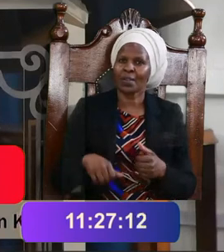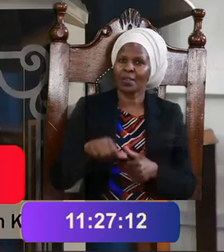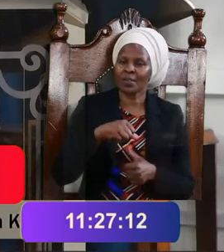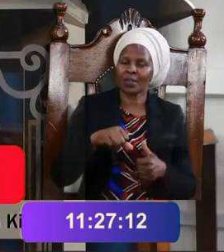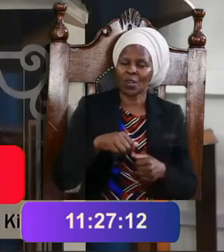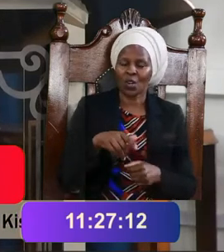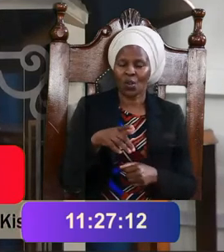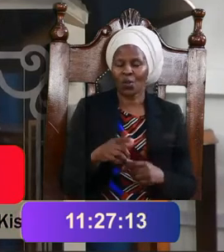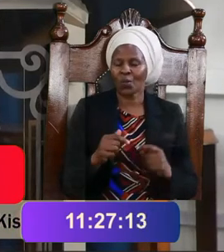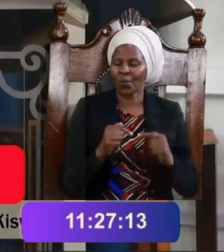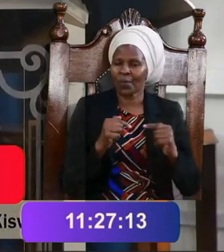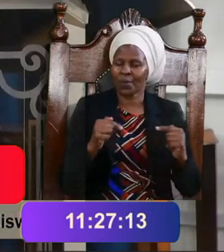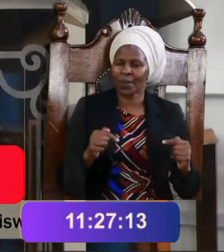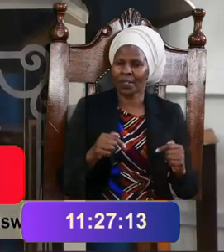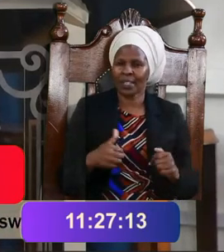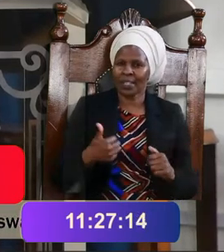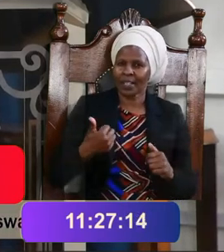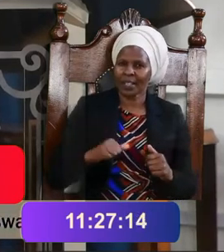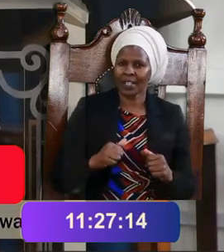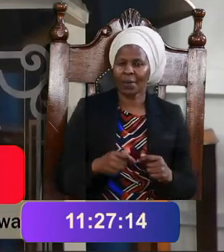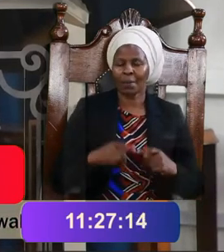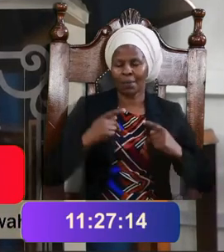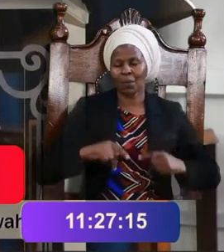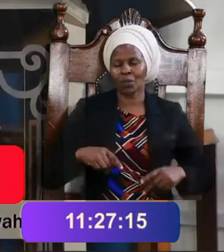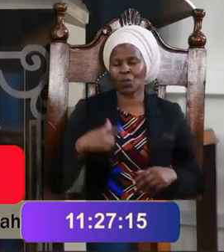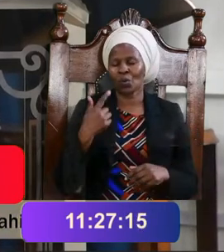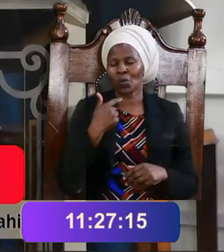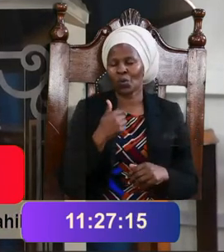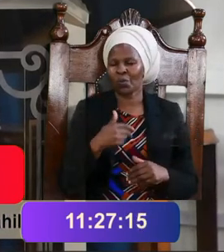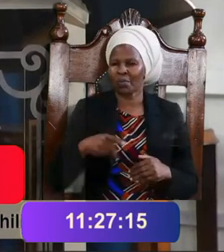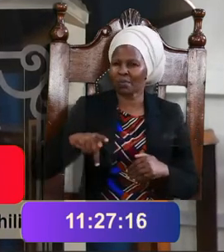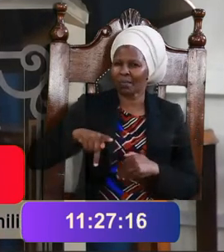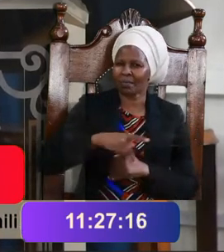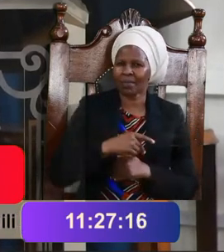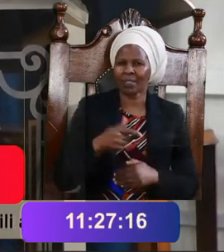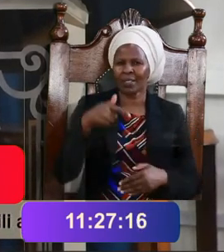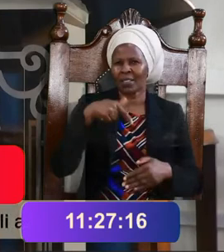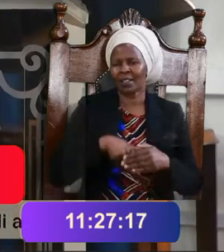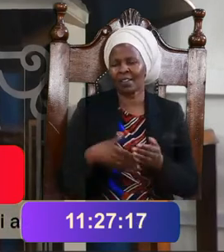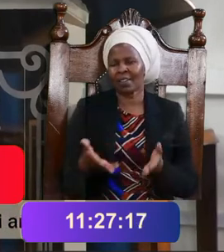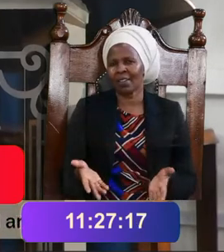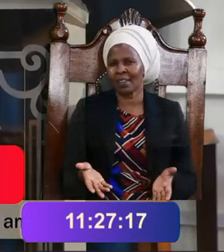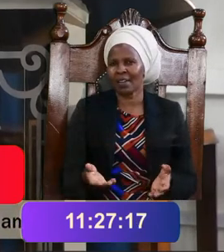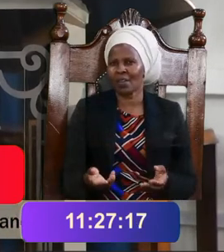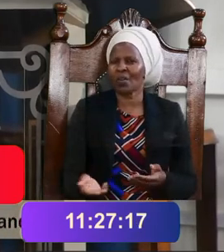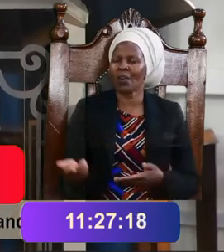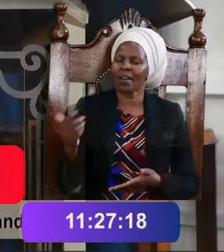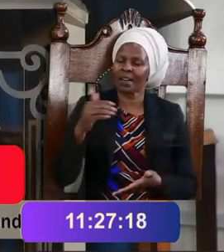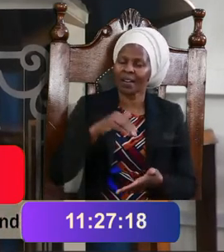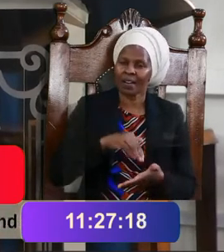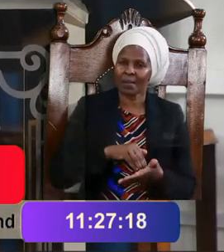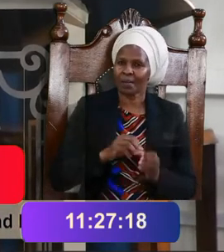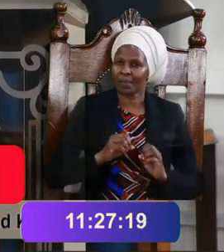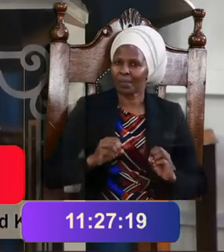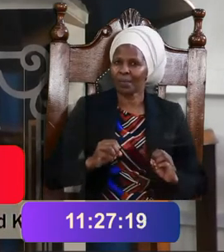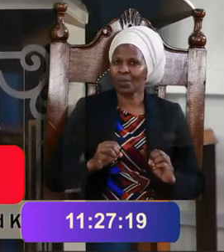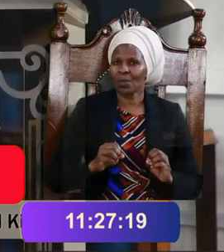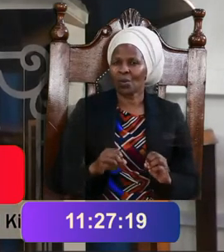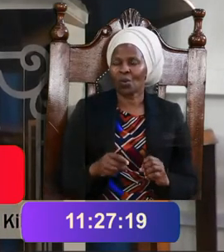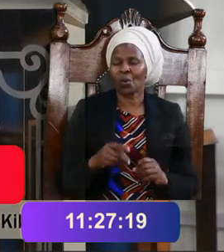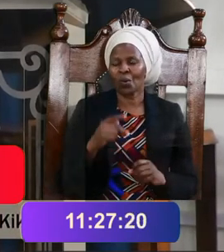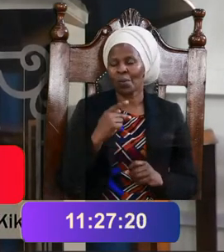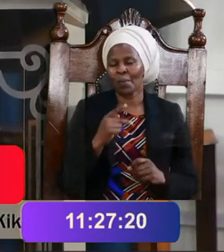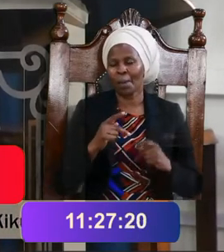adui. Mtu awaye yote asipitie ndani yake wala kurudi, wala mtu